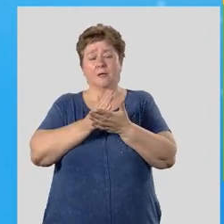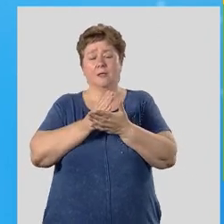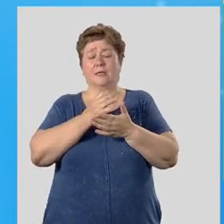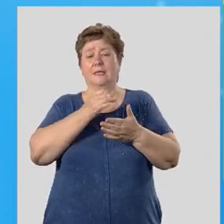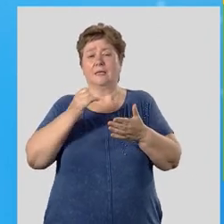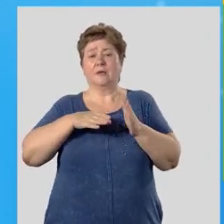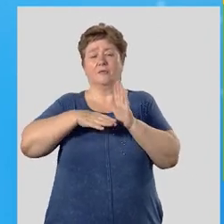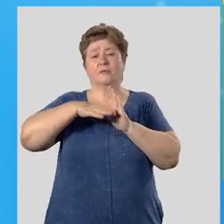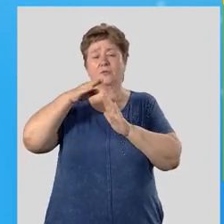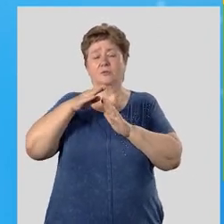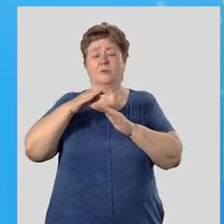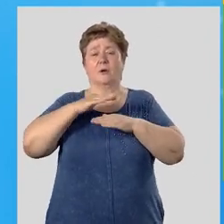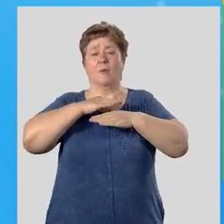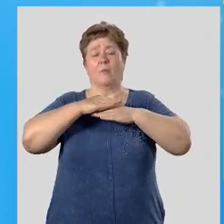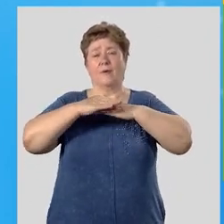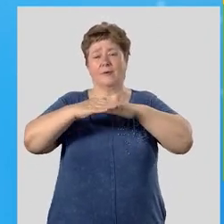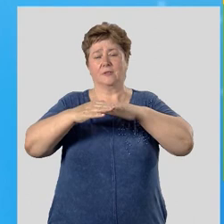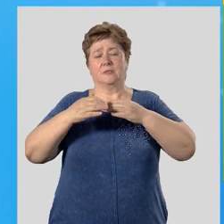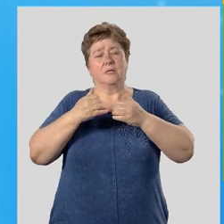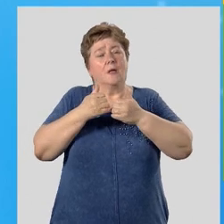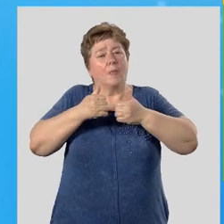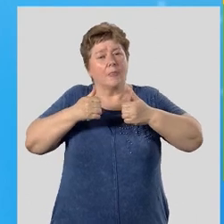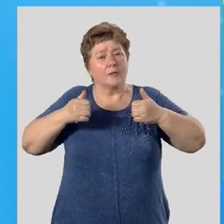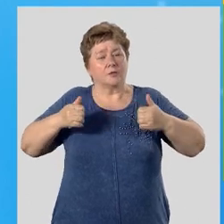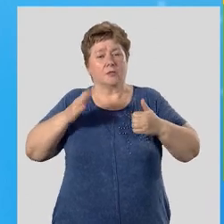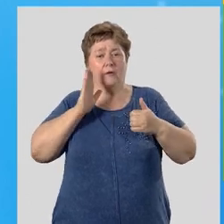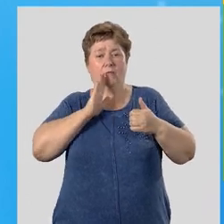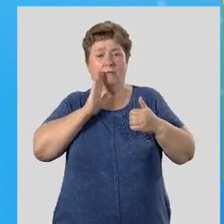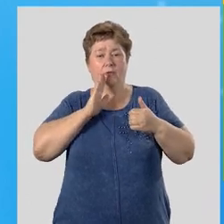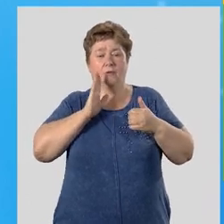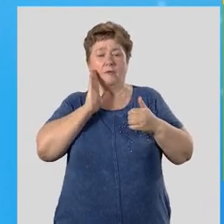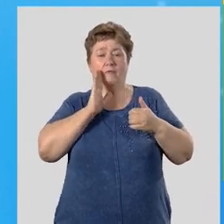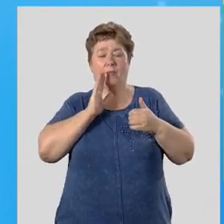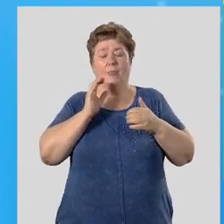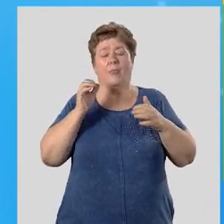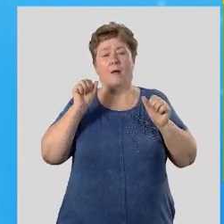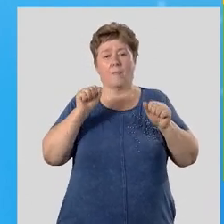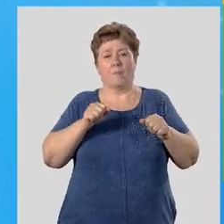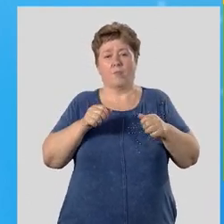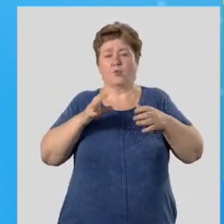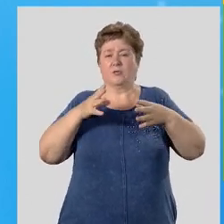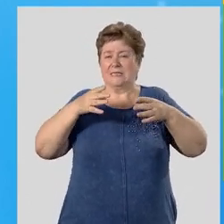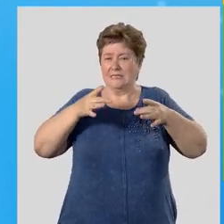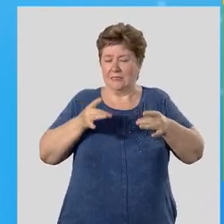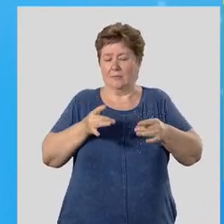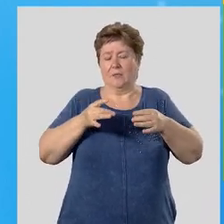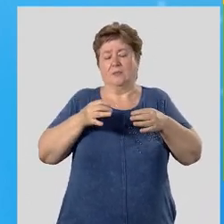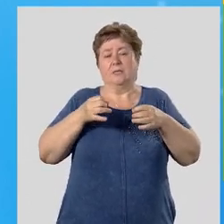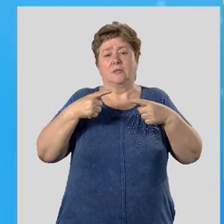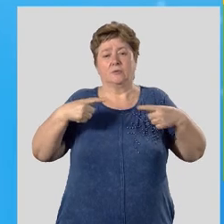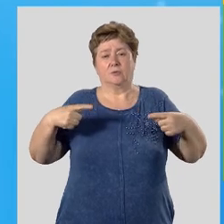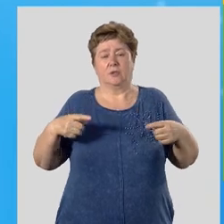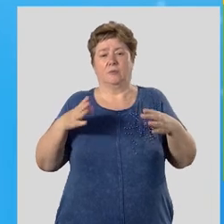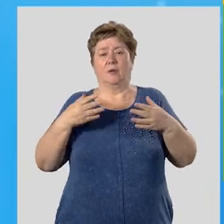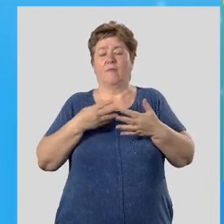и высокое поверхностное натяжение воды. Вода способна слипаться и с